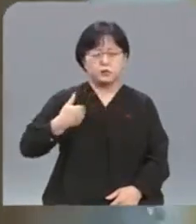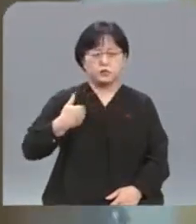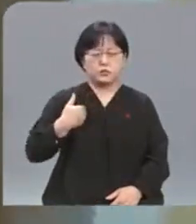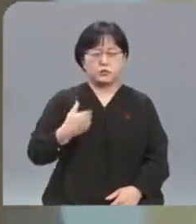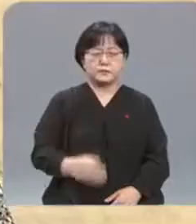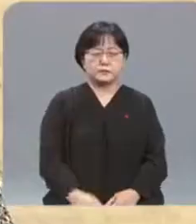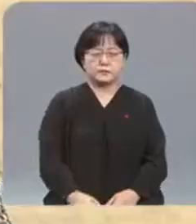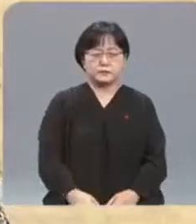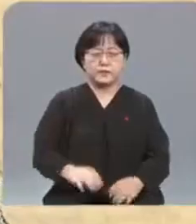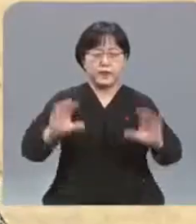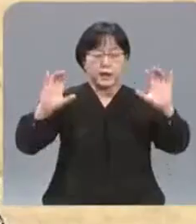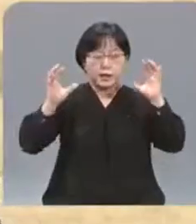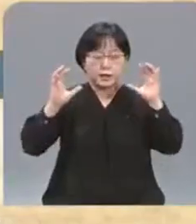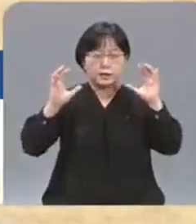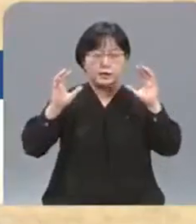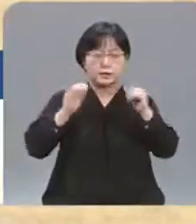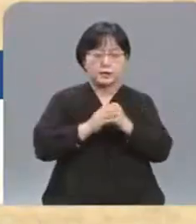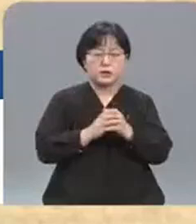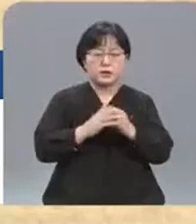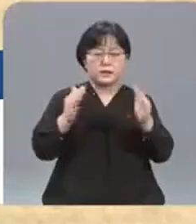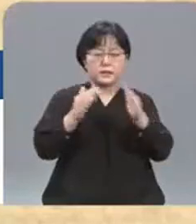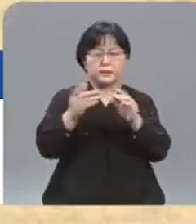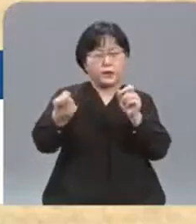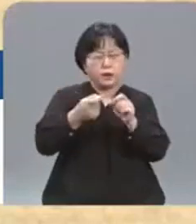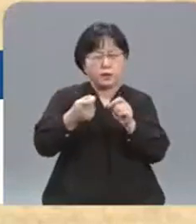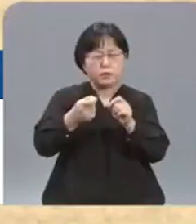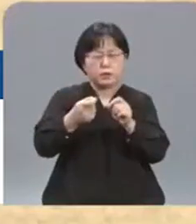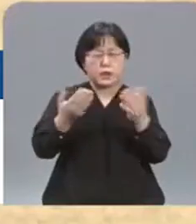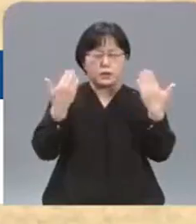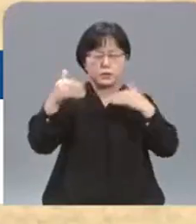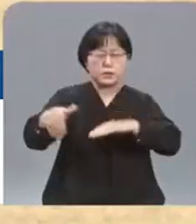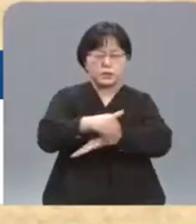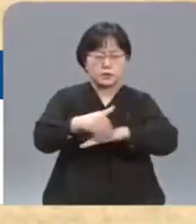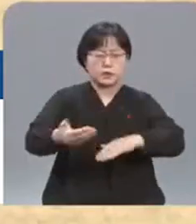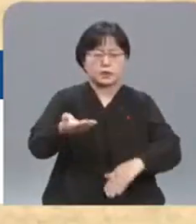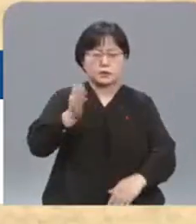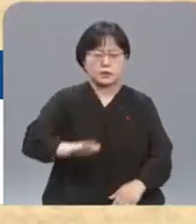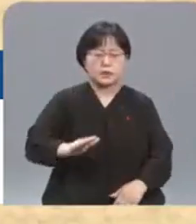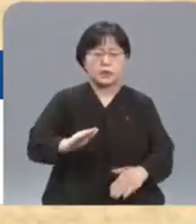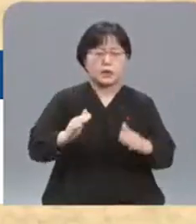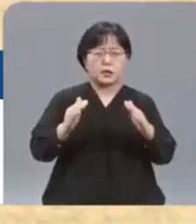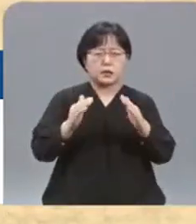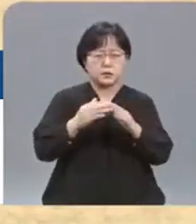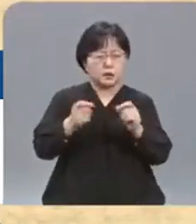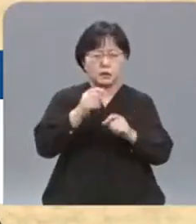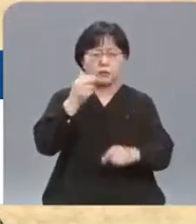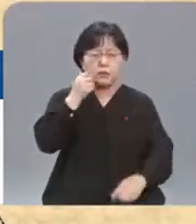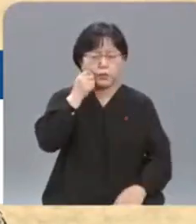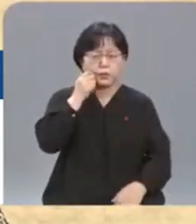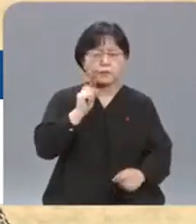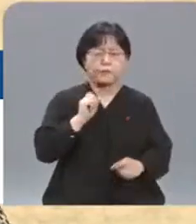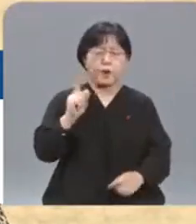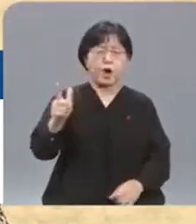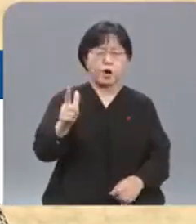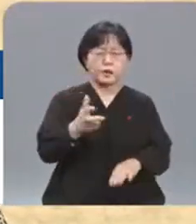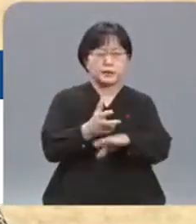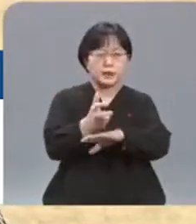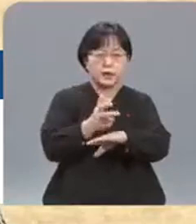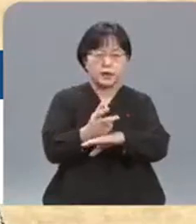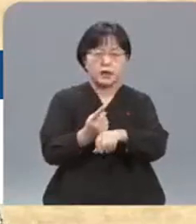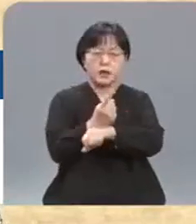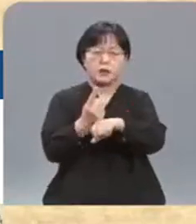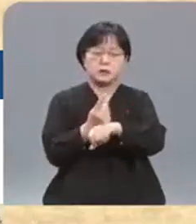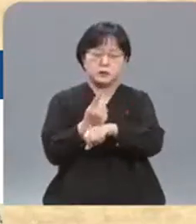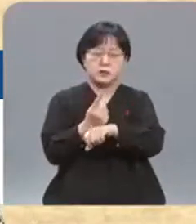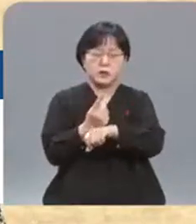표합니다. 아이들이 정말 집 근처에서 학교를 다녀야 되는데 집 근처에서 못 다니고 멀리 스쿨버스를 뭐